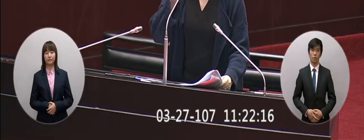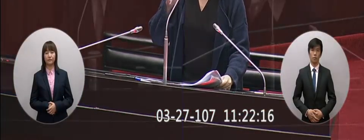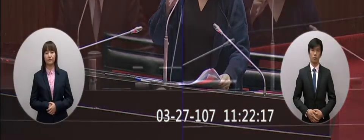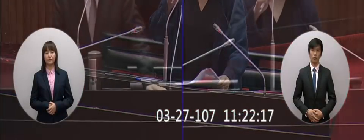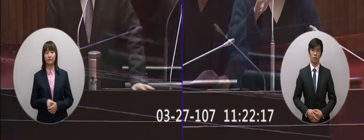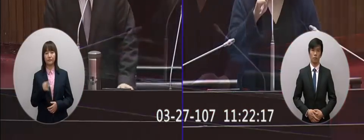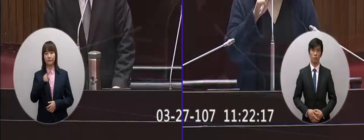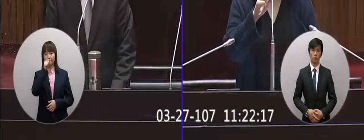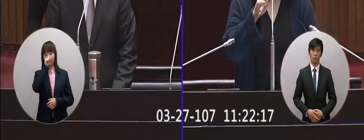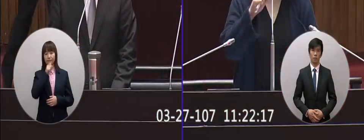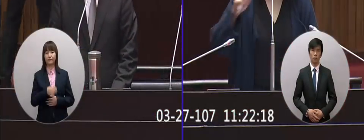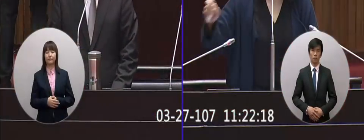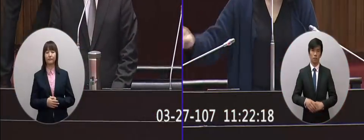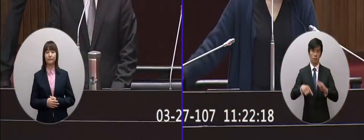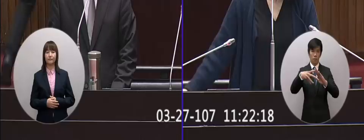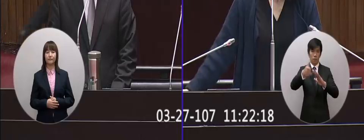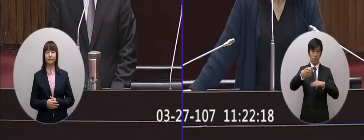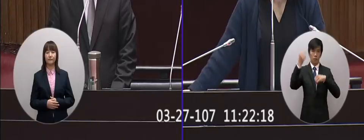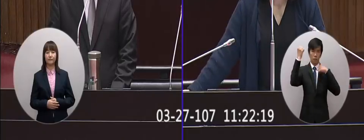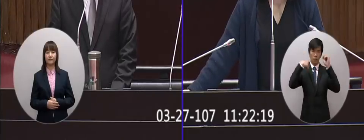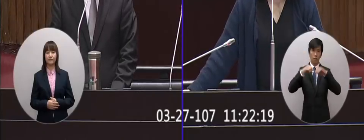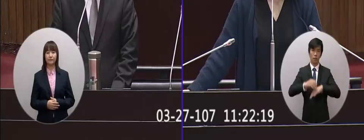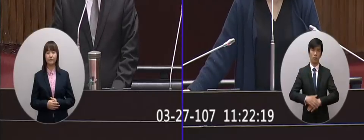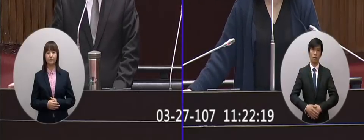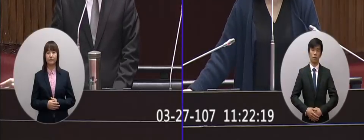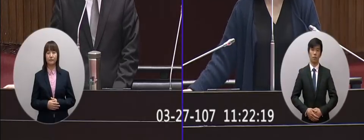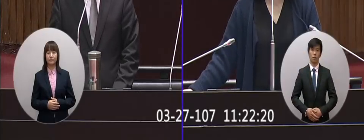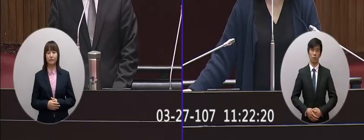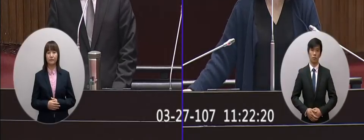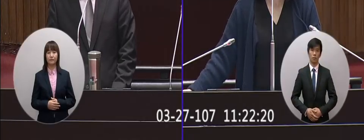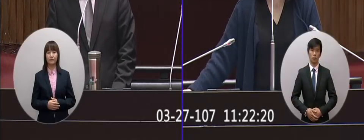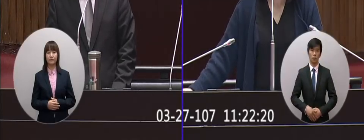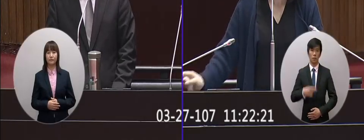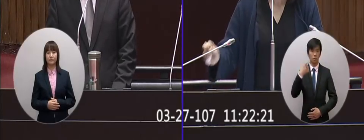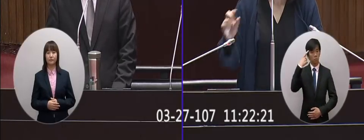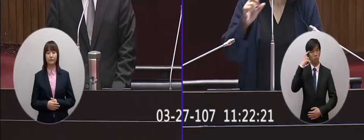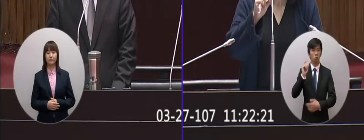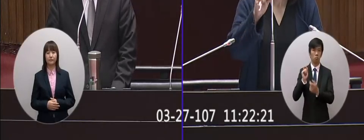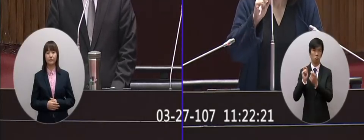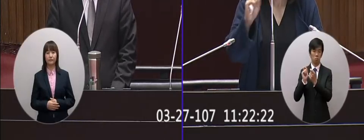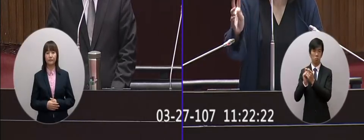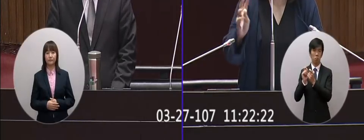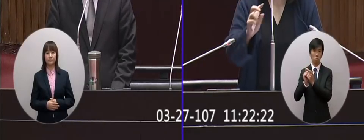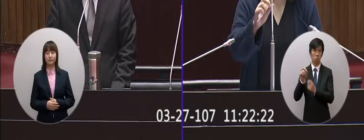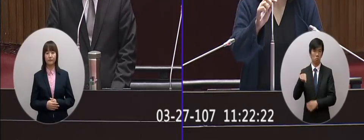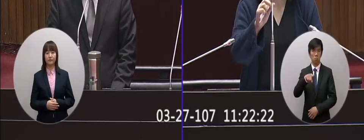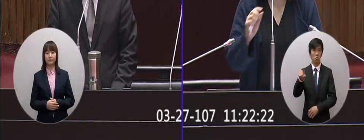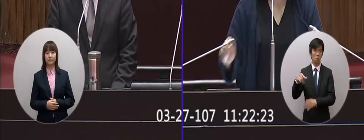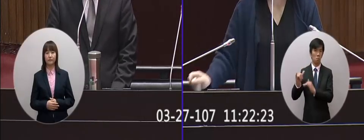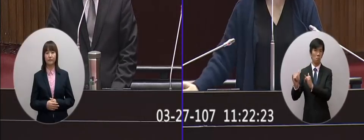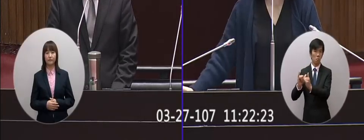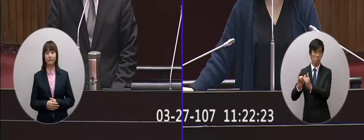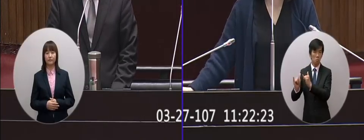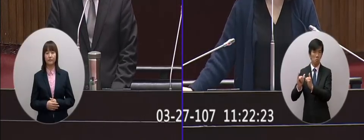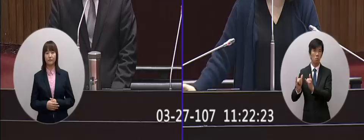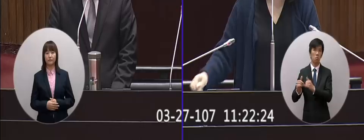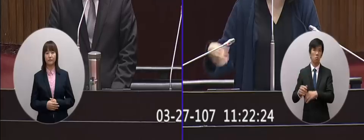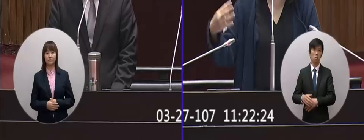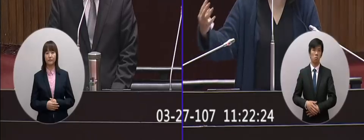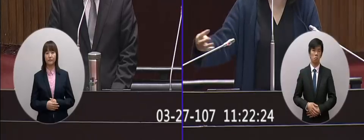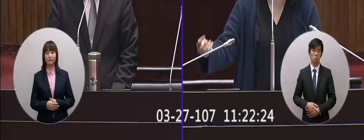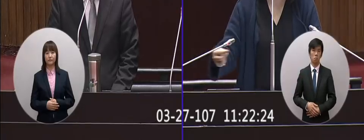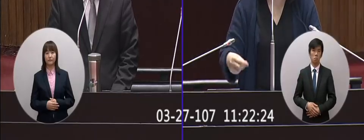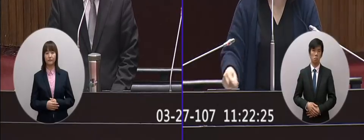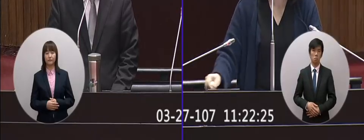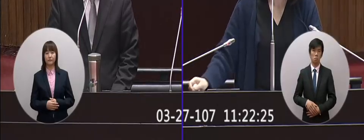高鹿委员你好。 好，院长早安哦。我想哦，最近我们这个民间刚好有非常多让人家觉得